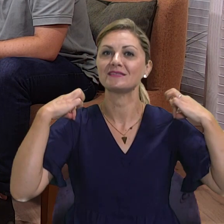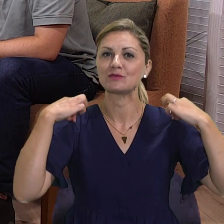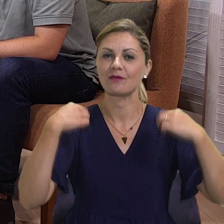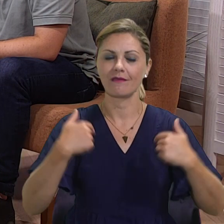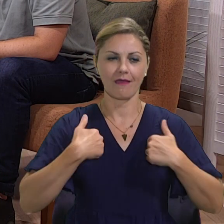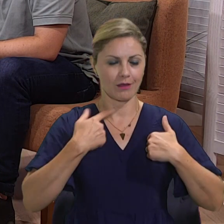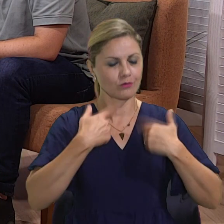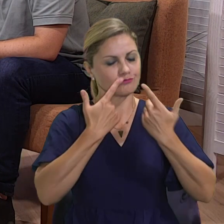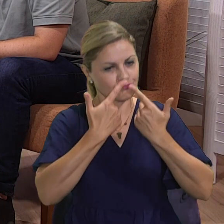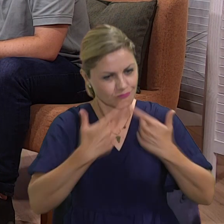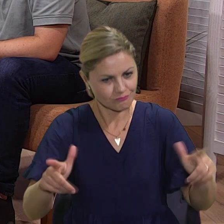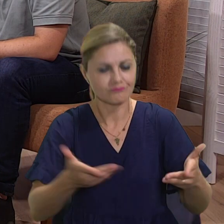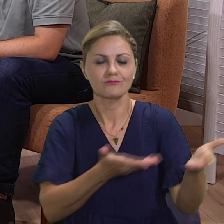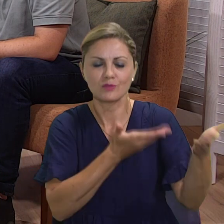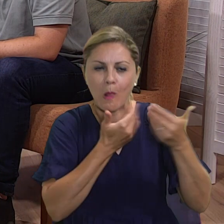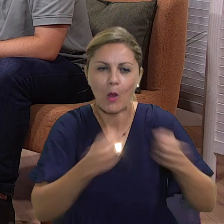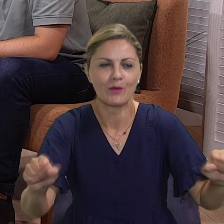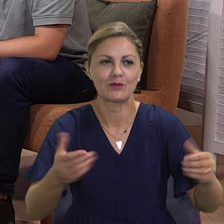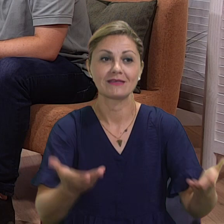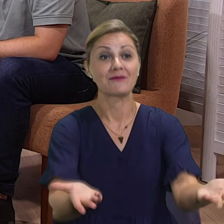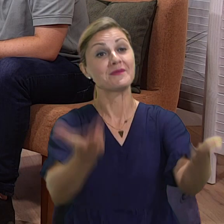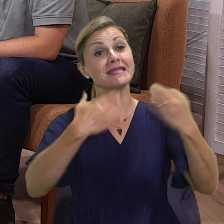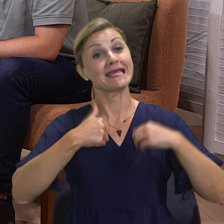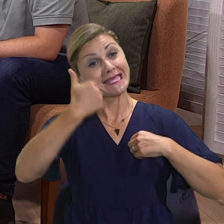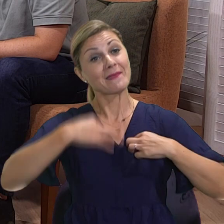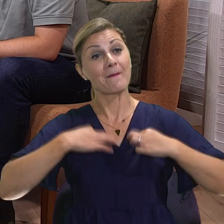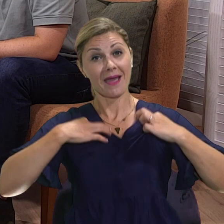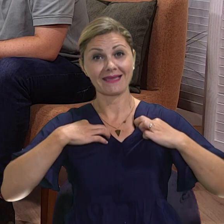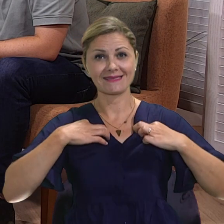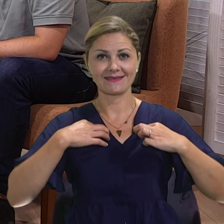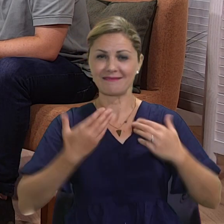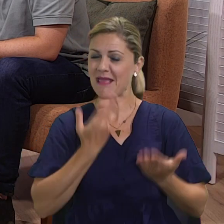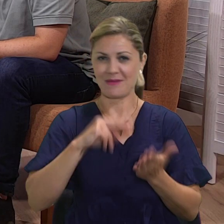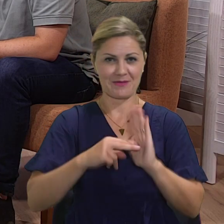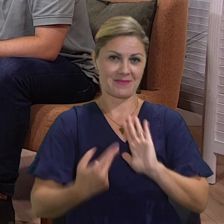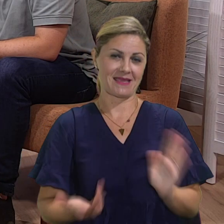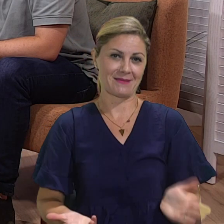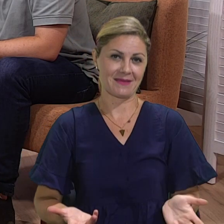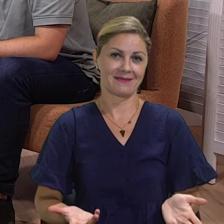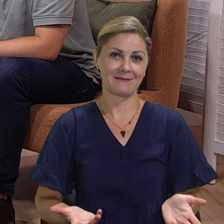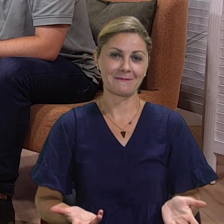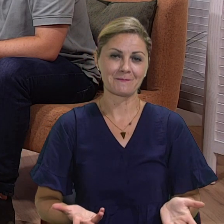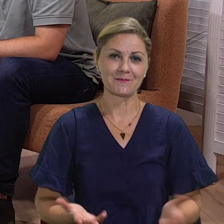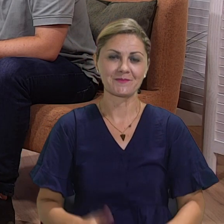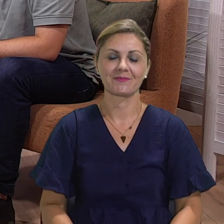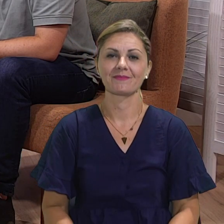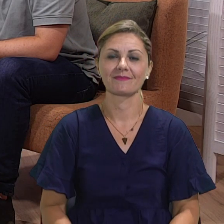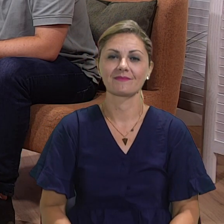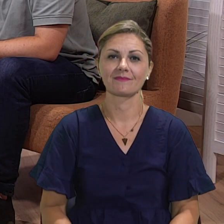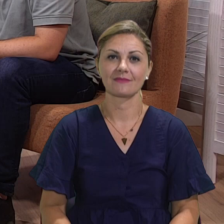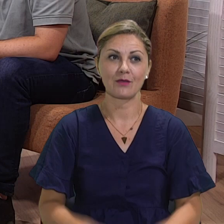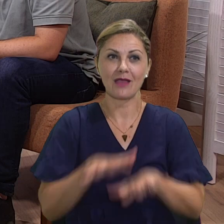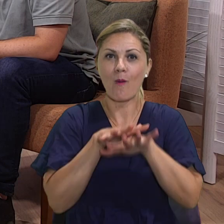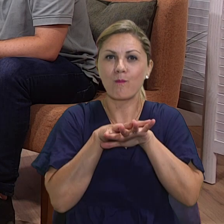jedan, ne znam, isto neki iz Murtera momak što se bavi čarterom ili u stvari jedili, ove skiper, jel? Isto